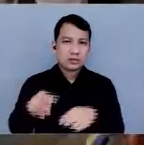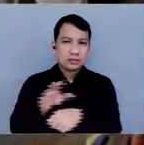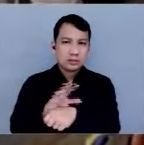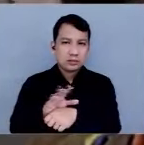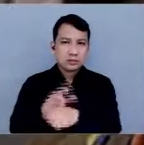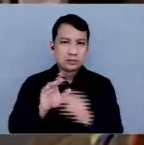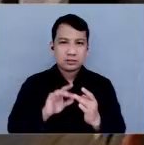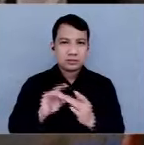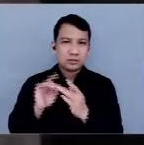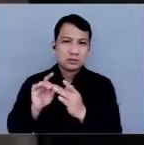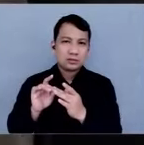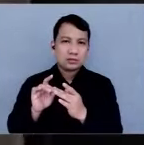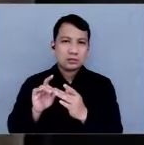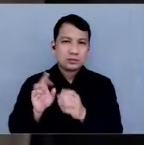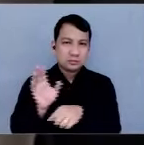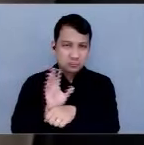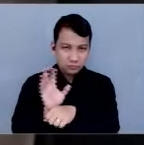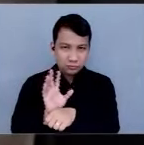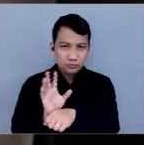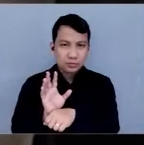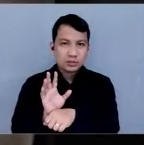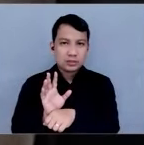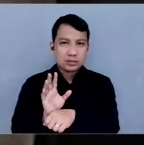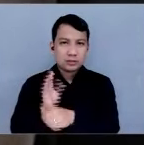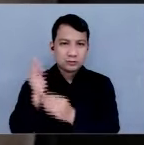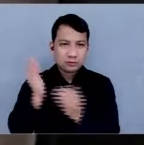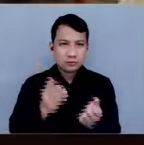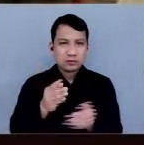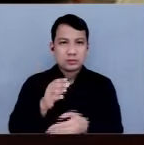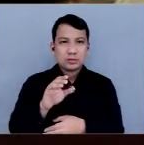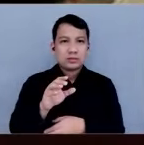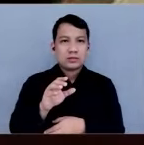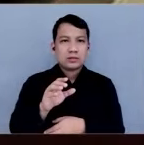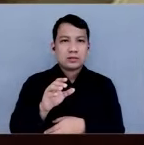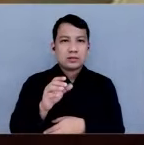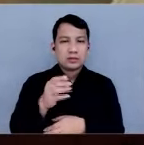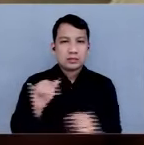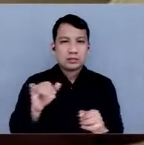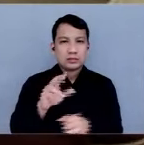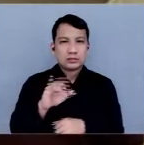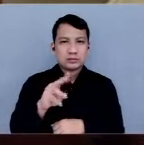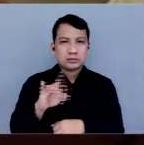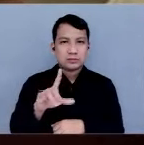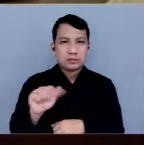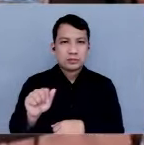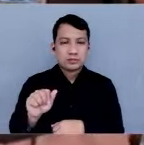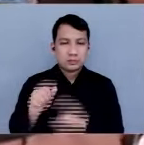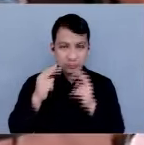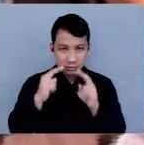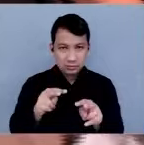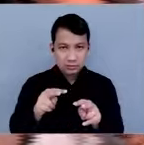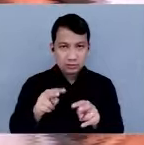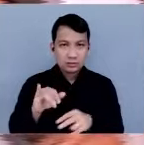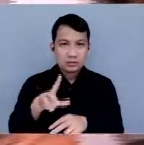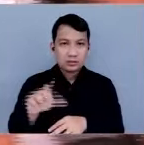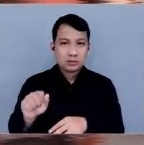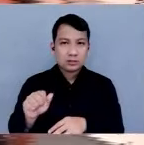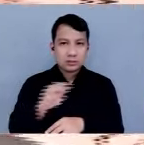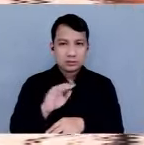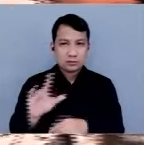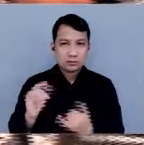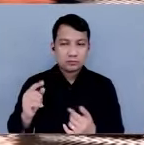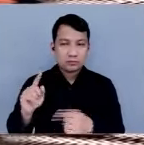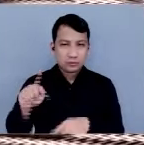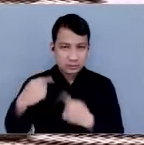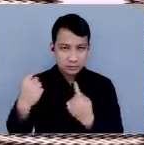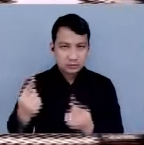exhibition films na Handog ang Cinemalaya mapapanood na yan sa mga Ayala Mall cinema sa susunod